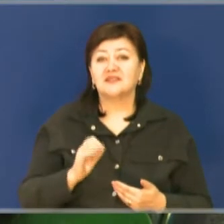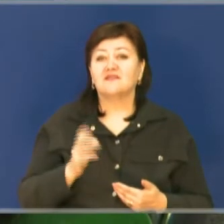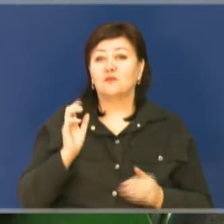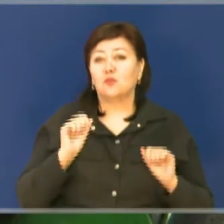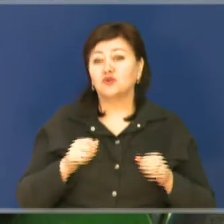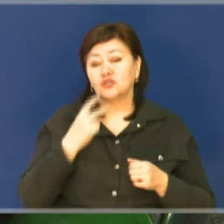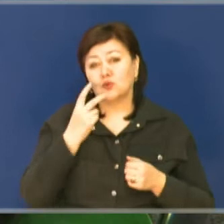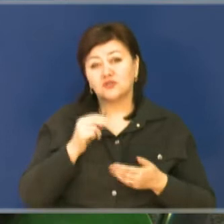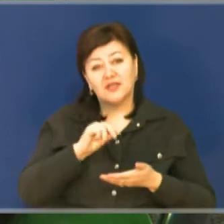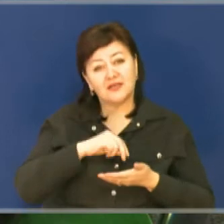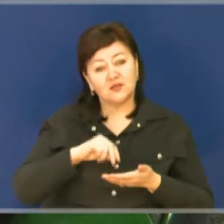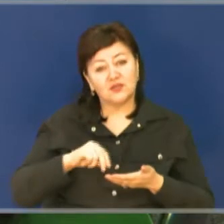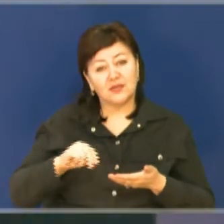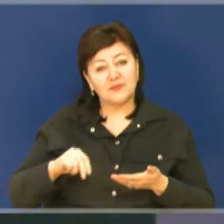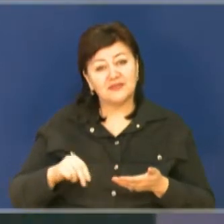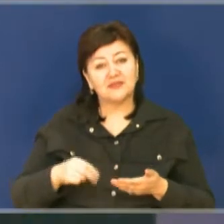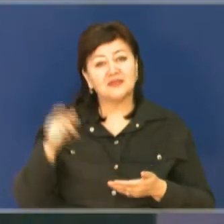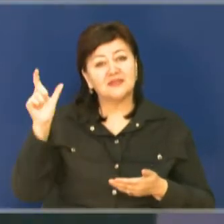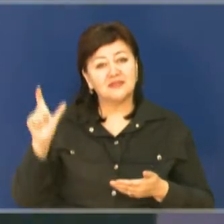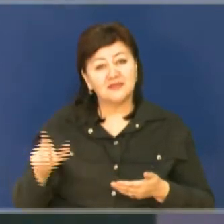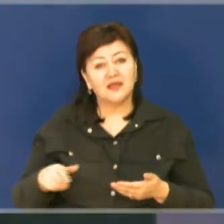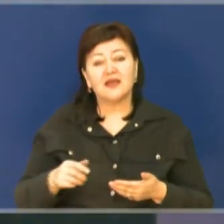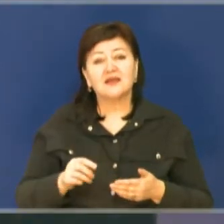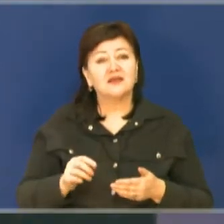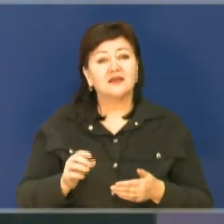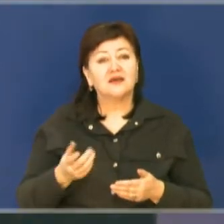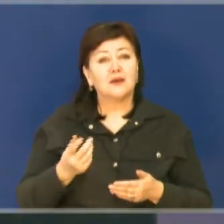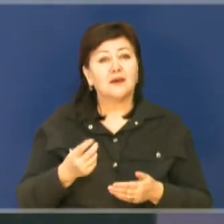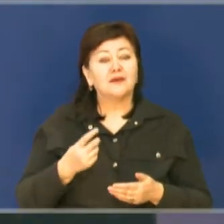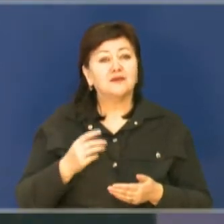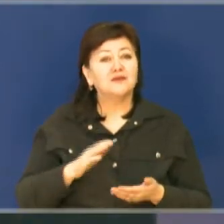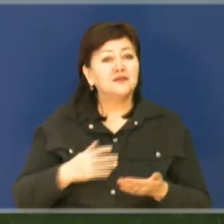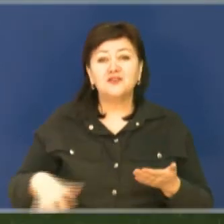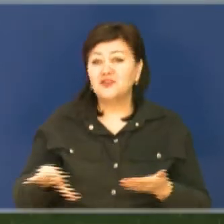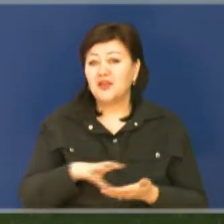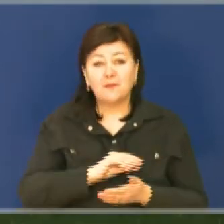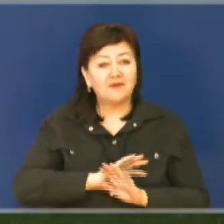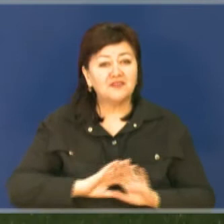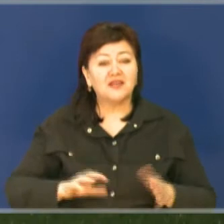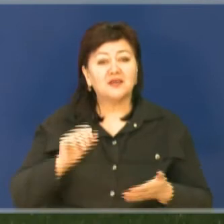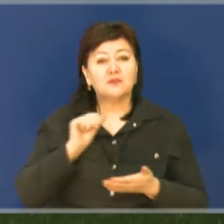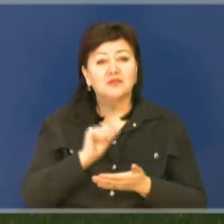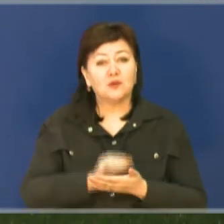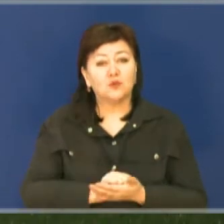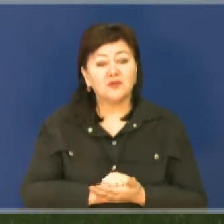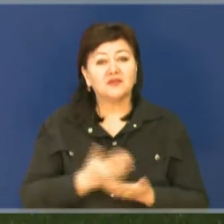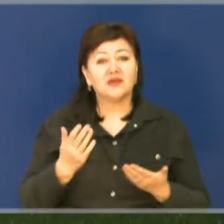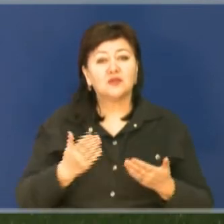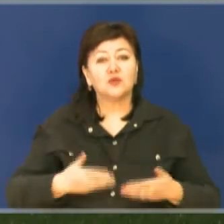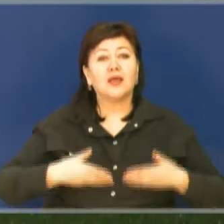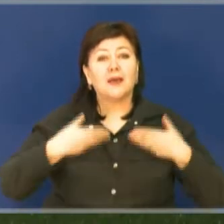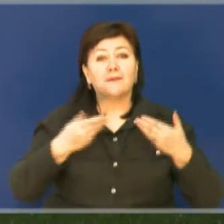увидеть рукописи, хранящиеся в фондах музея, уникальные документы, а также изделия прикладного искусства, переданные его дочерью